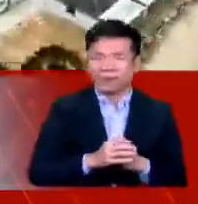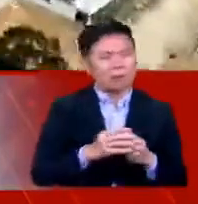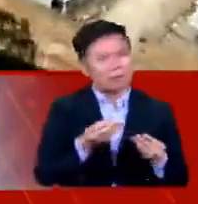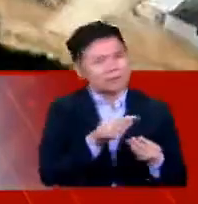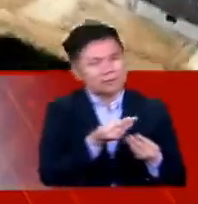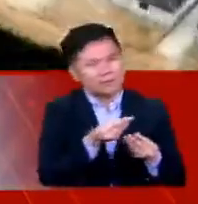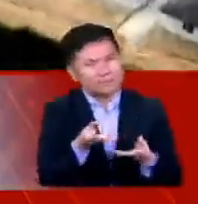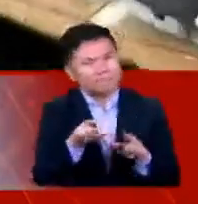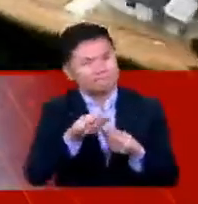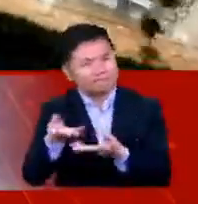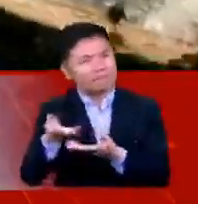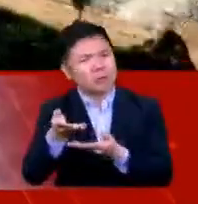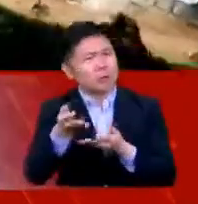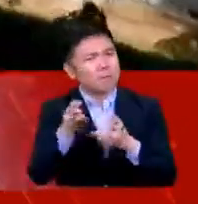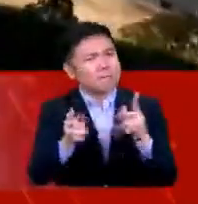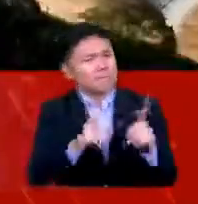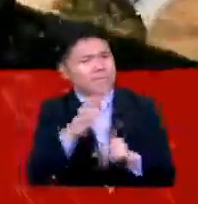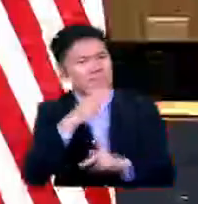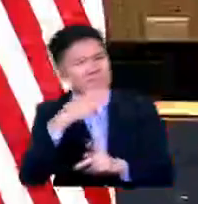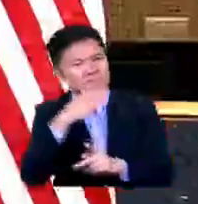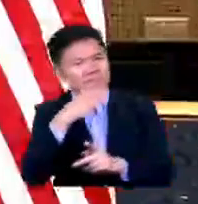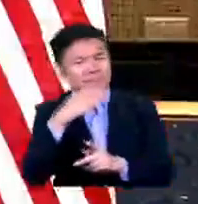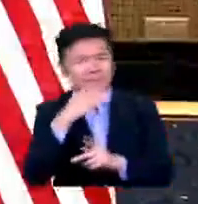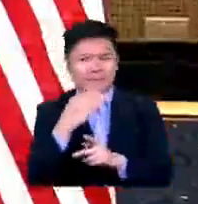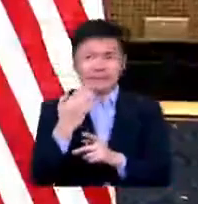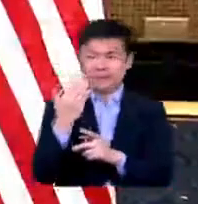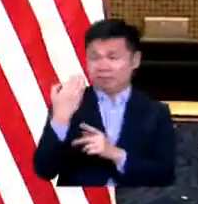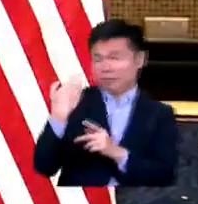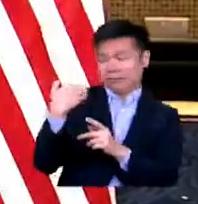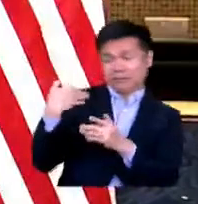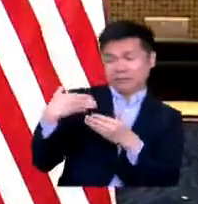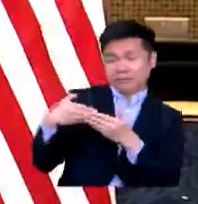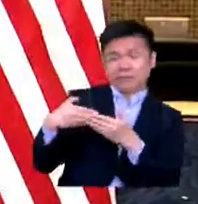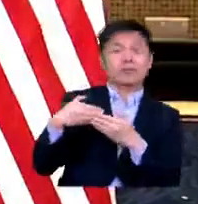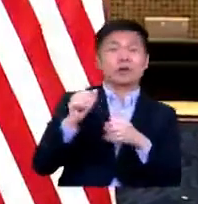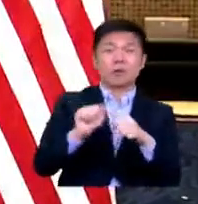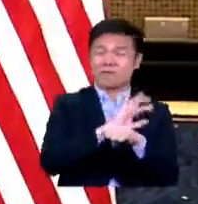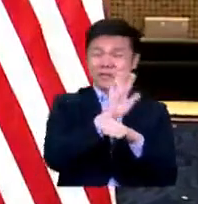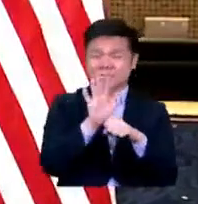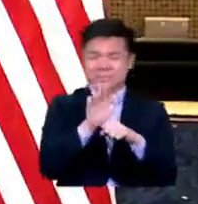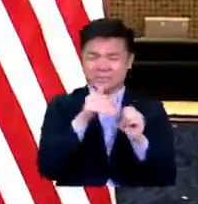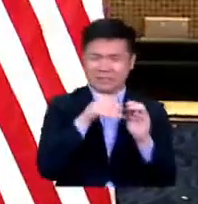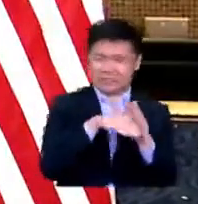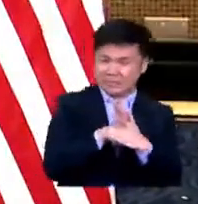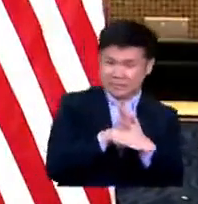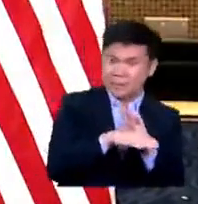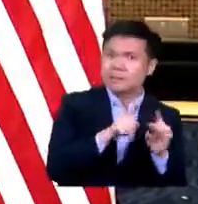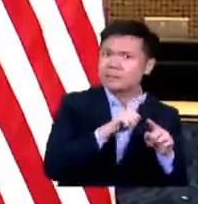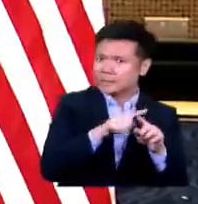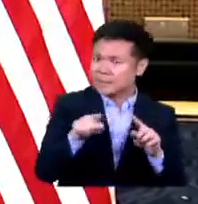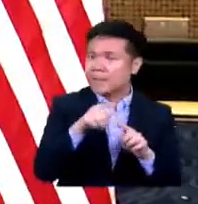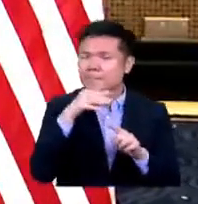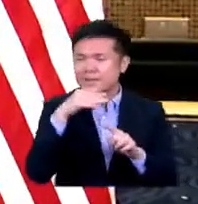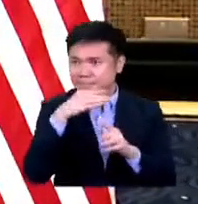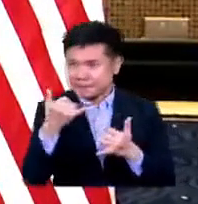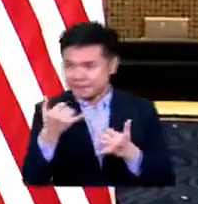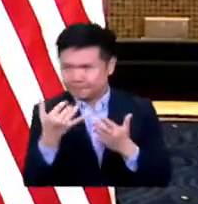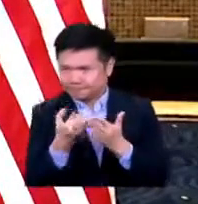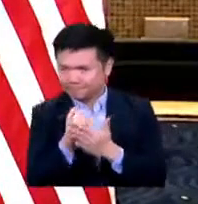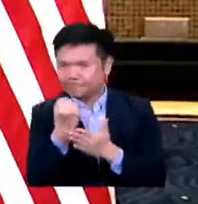golongan beliau yang terkesan akibat kowina intense untuk meneruskan kelangsungan